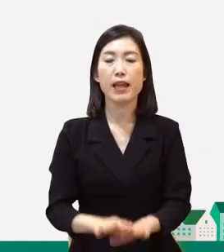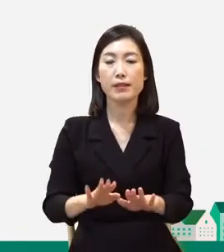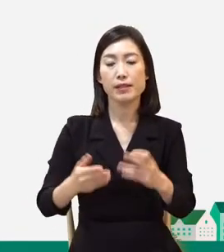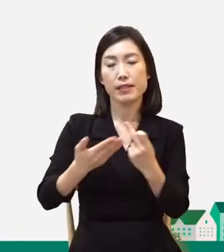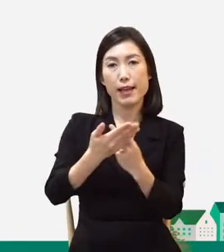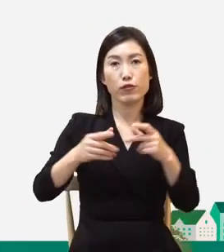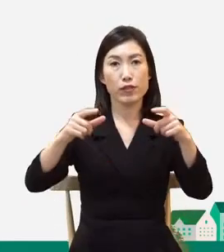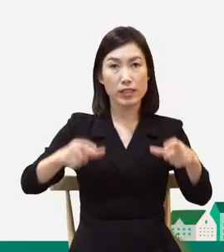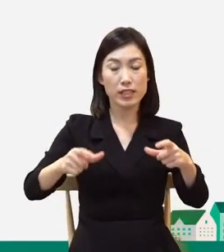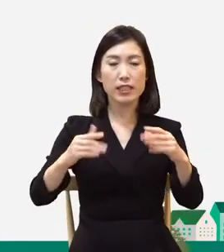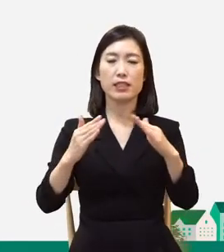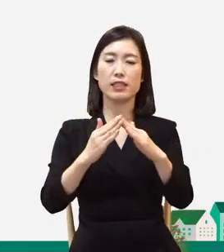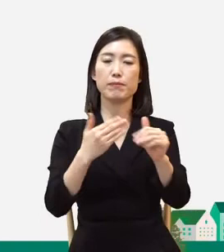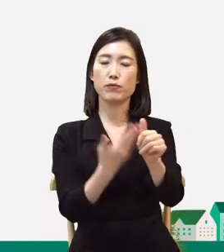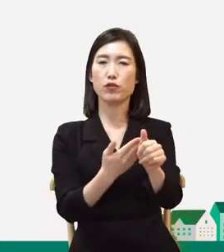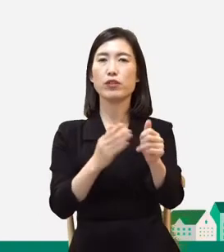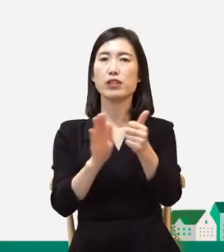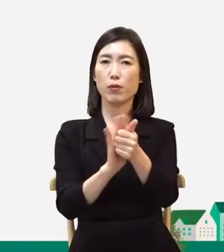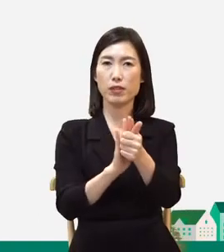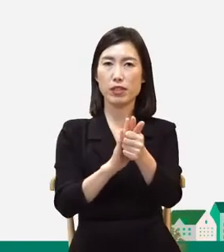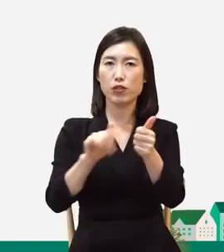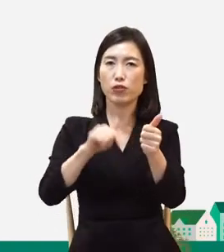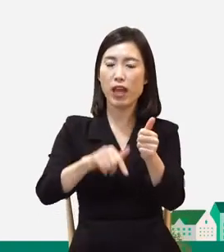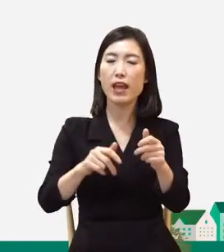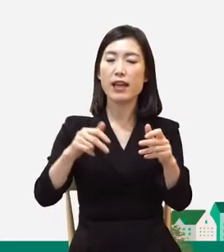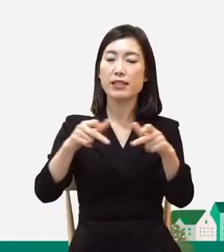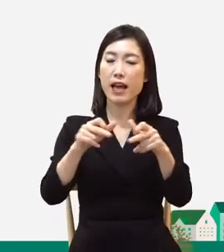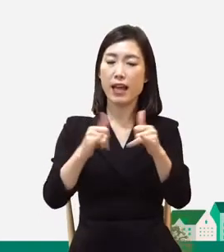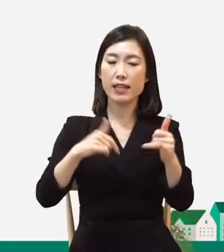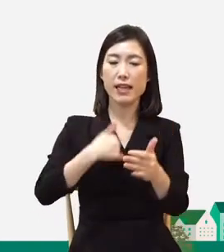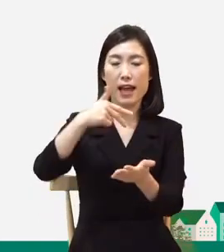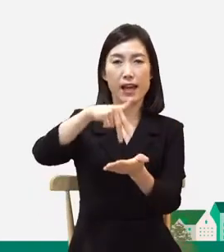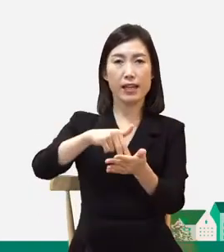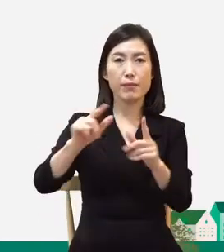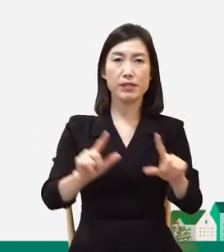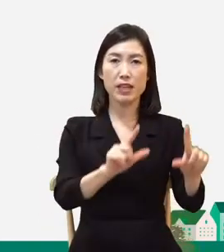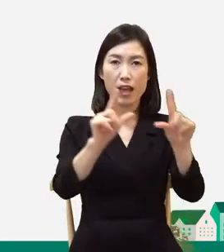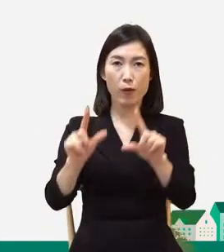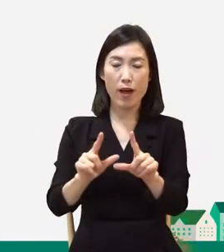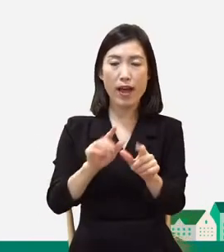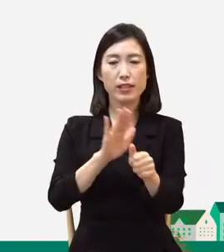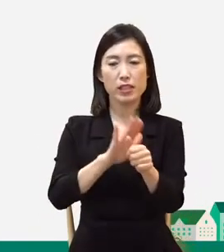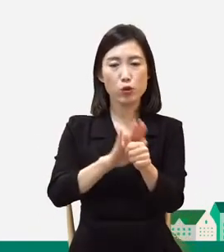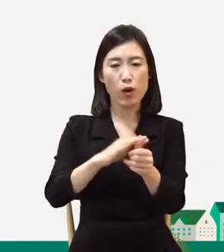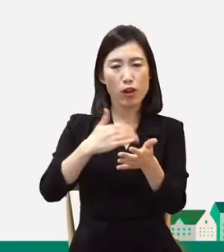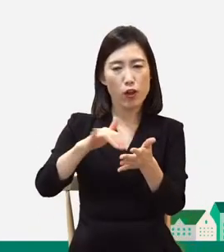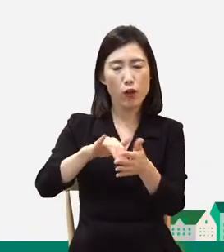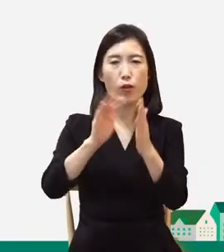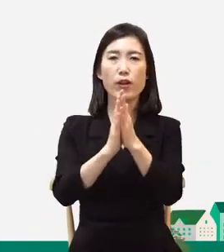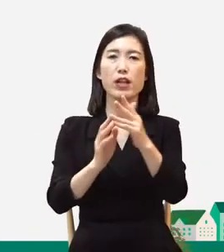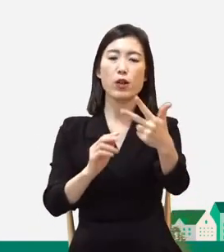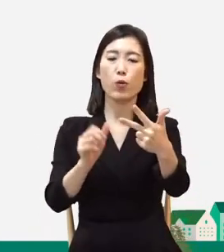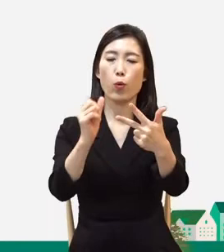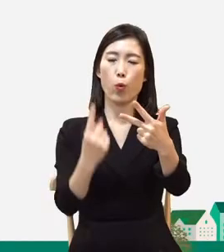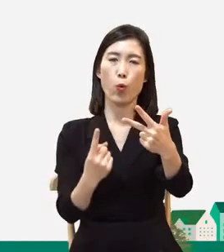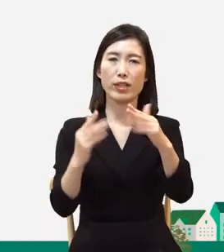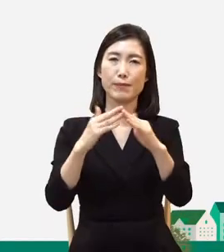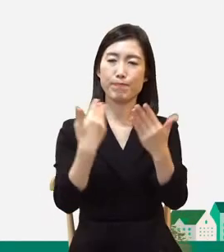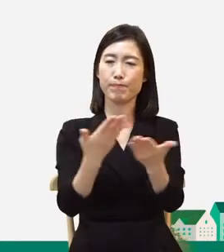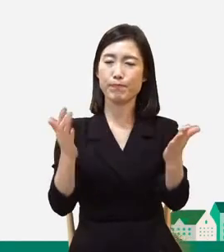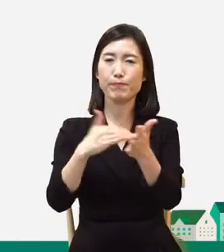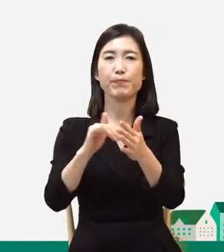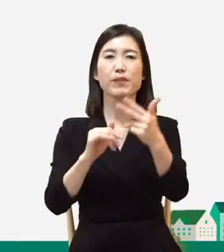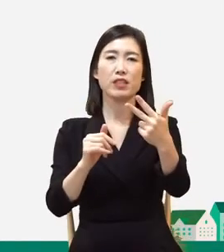제주시 주거지원 영역에서 지금 장애인 자립생활주택 지원해서 지금 총 7호가 운영이 되고